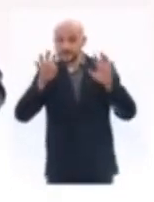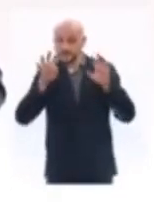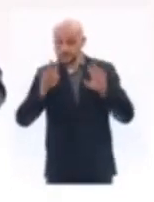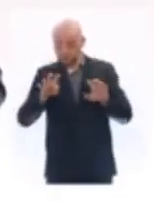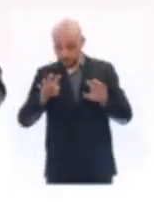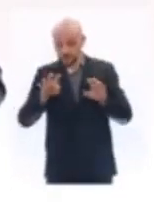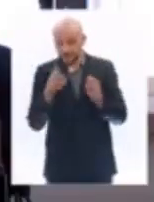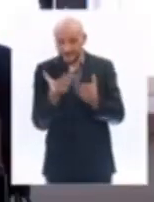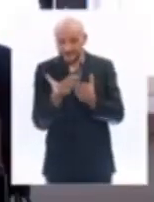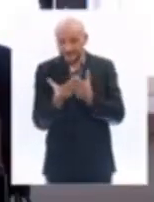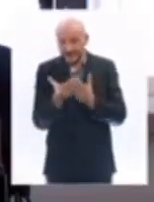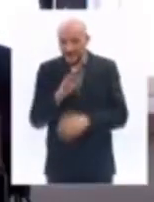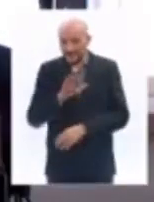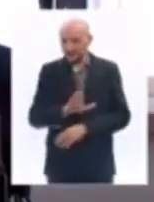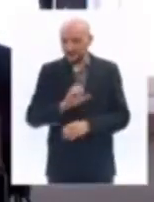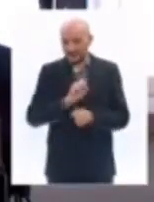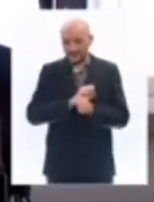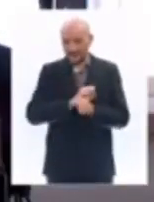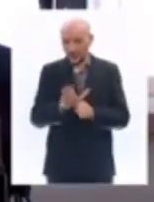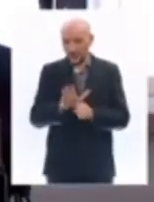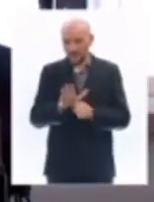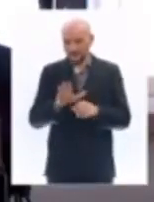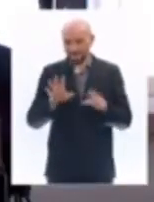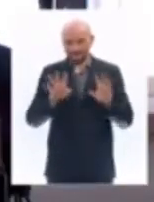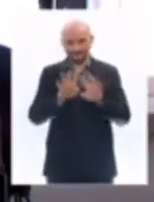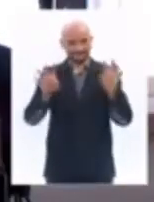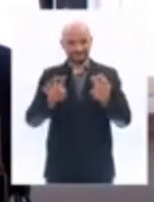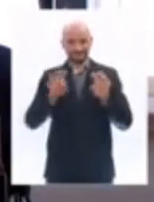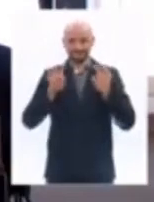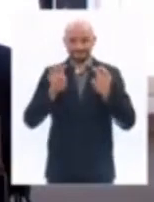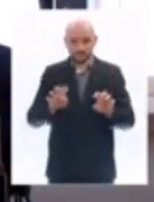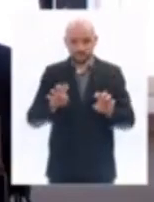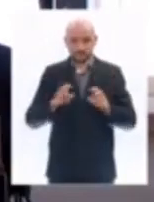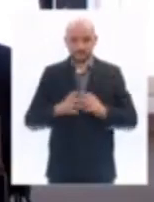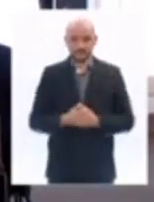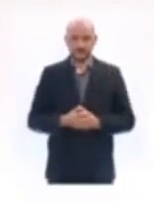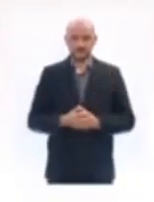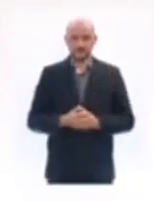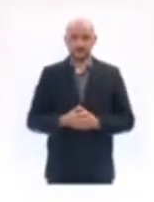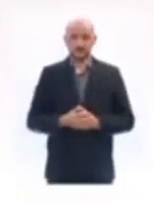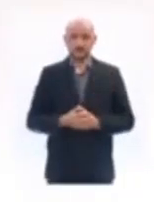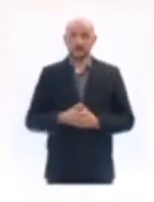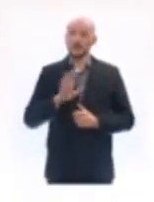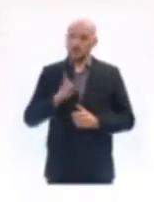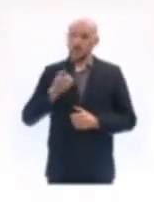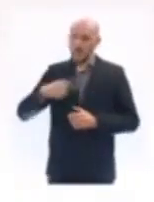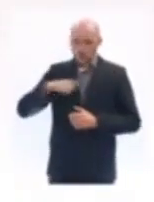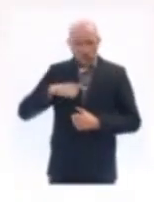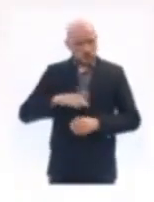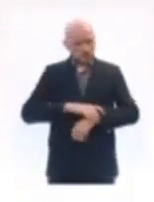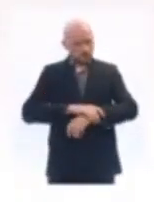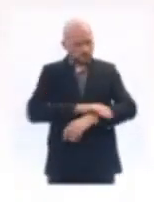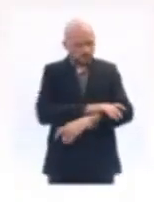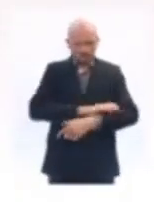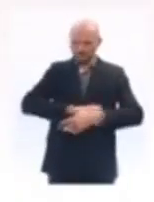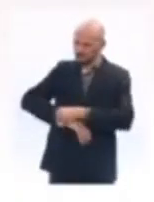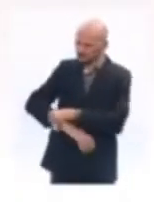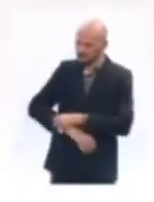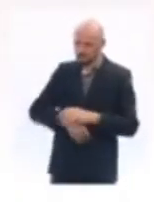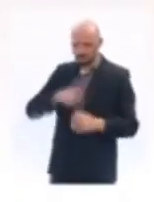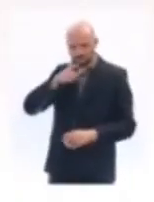à l'égard desquelles, sans doute, il nous faudra aussi adapter nos dispositifs. C'est le rôle